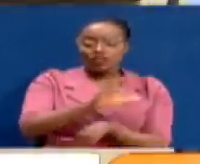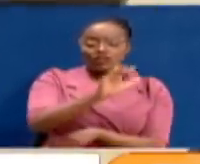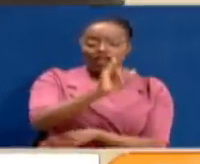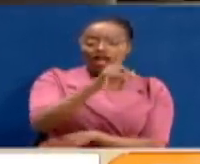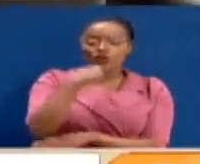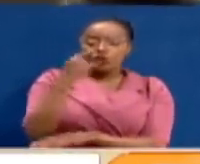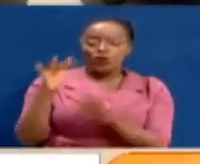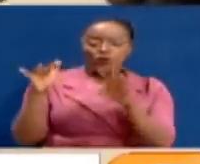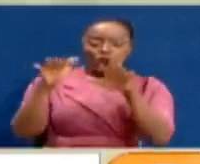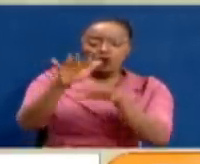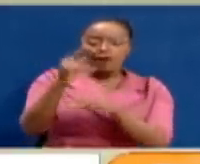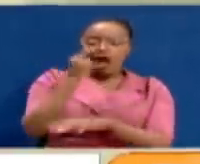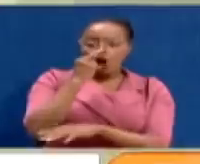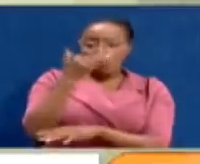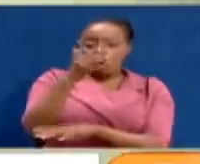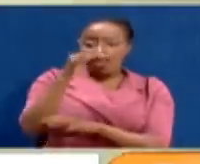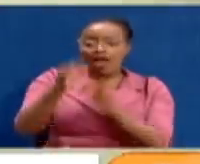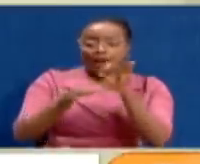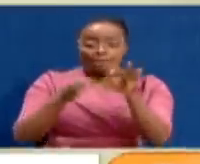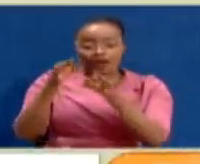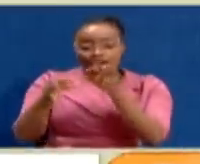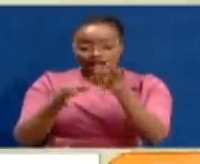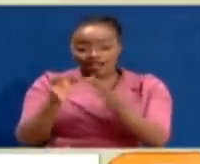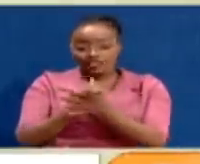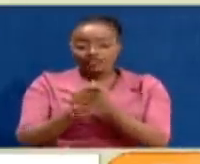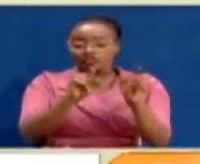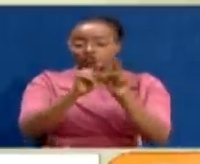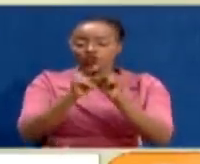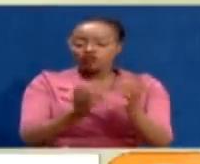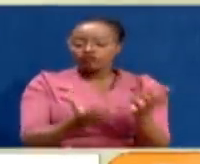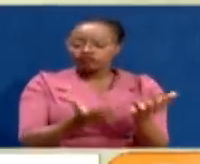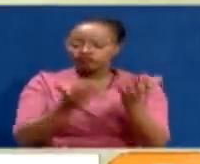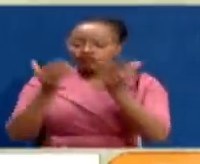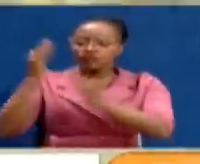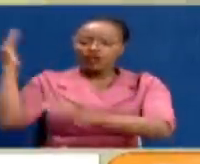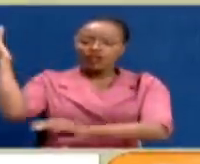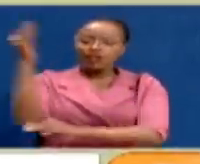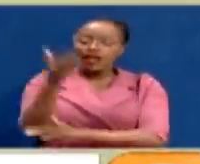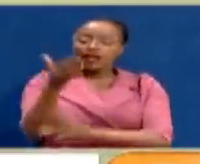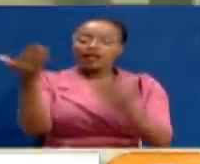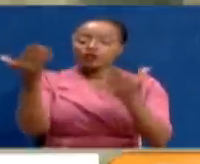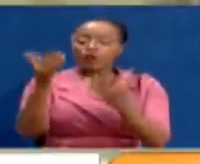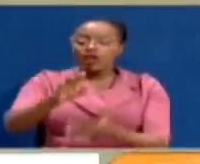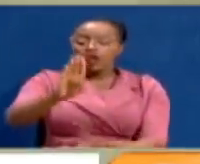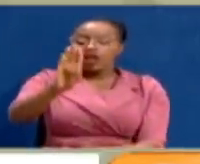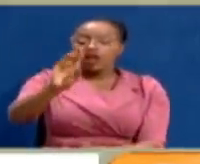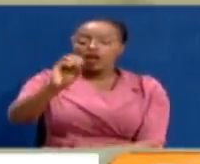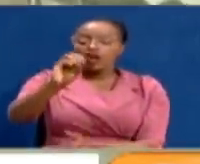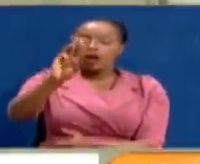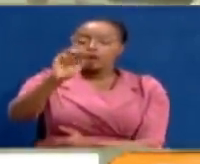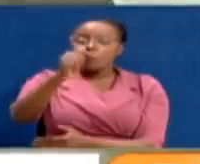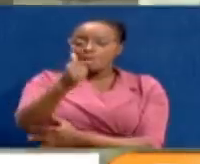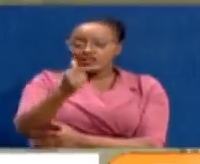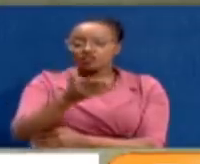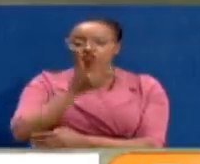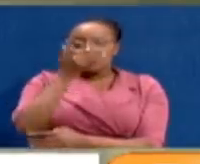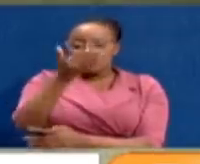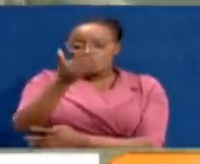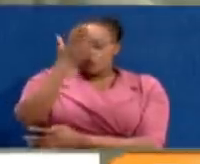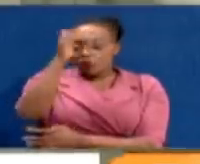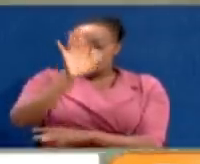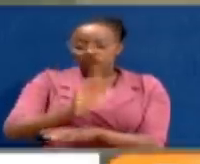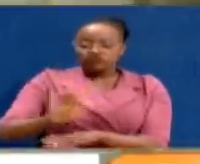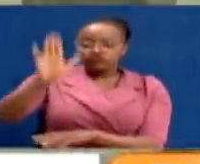waliofurika nyumbani kwake mtaani Embakasi na kumsafirisha moja kwa moja hadi mjini Bomet kujibu madai ya kualisha kiapo